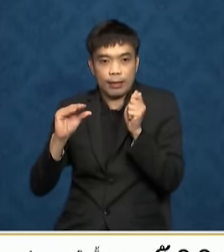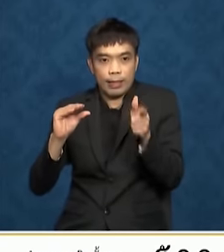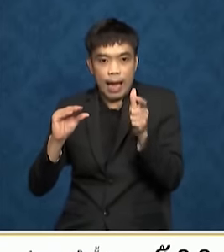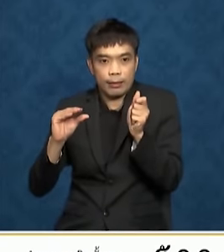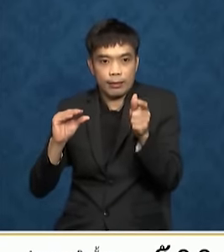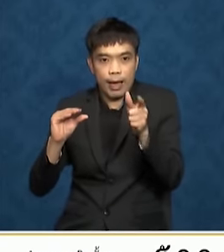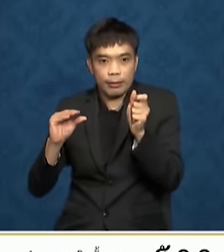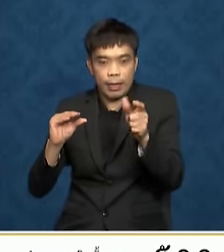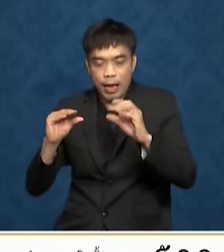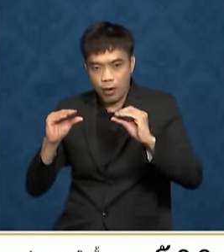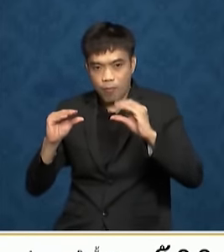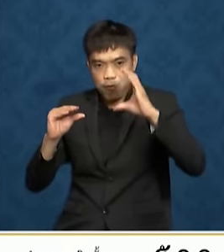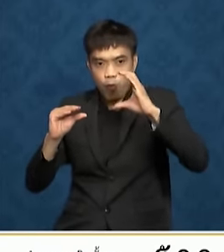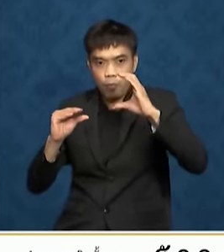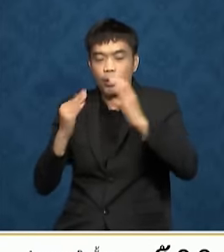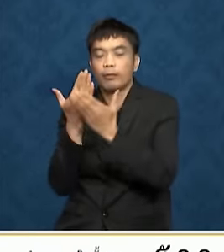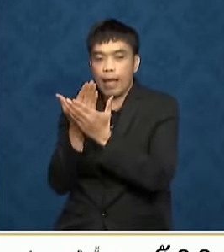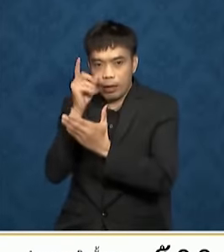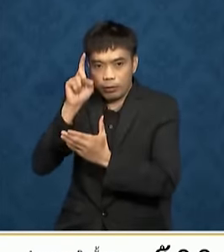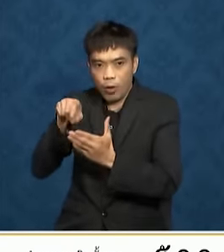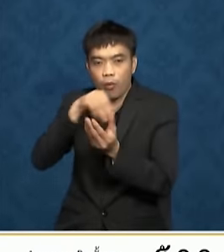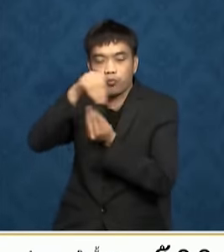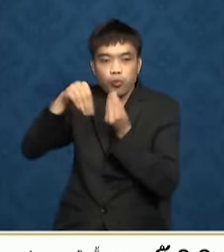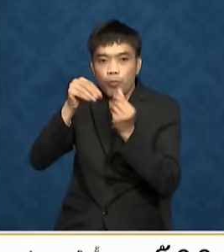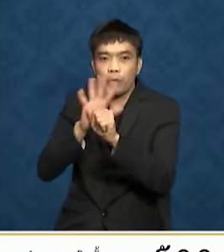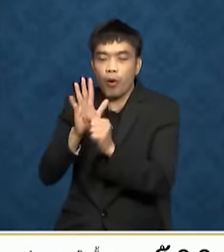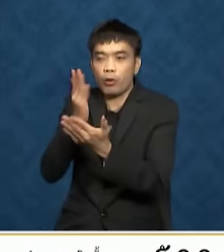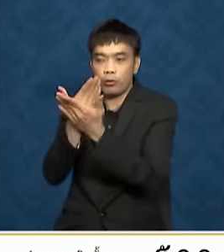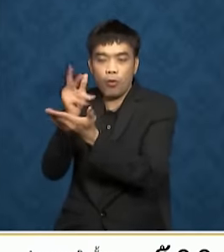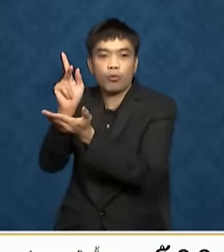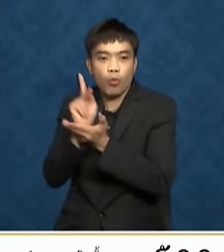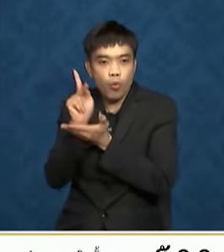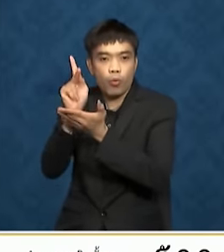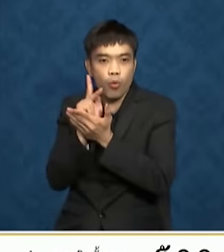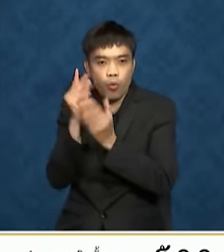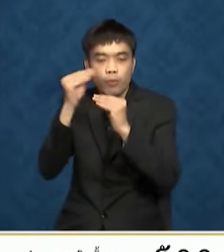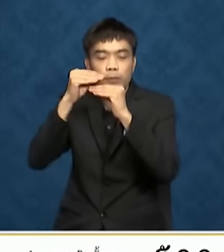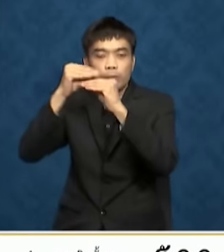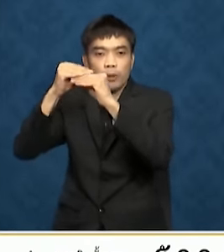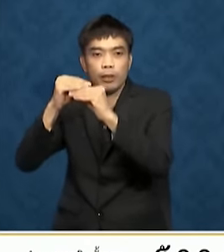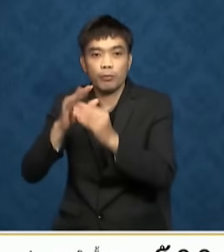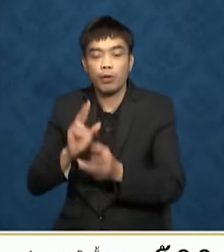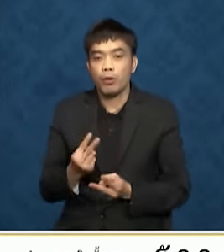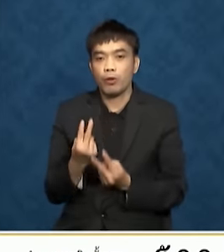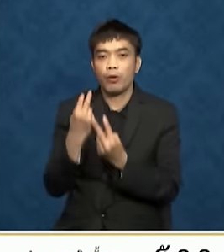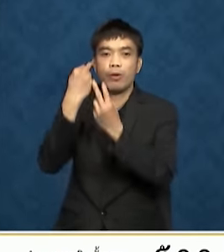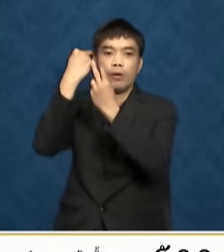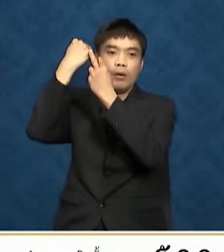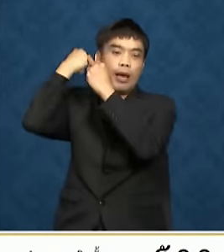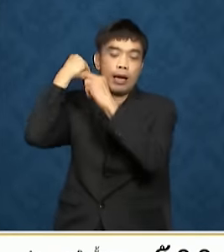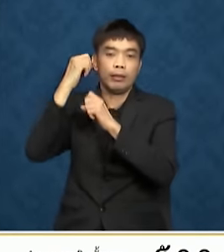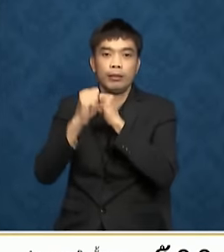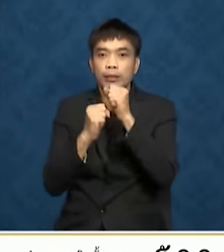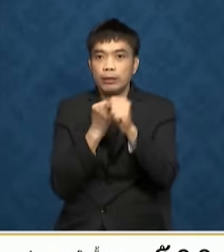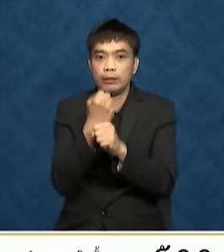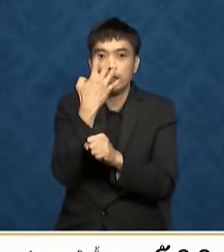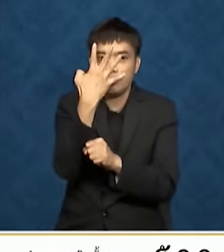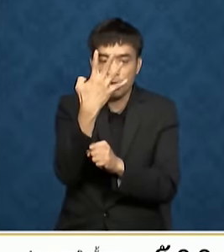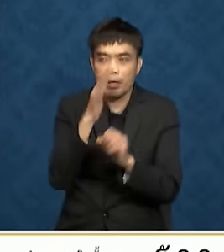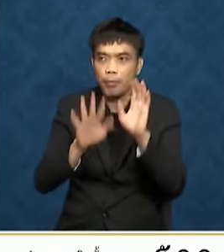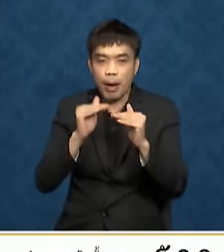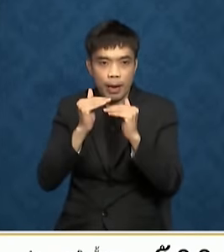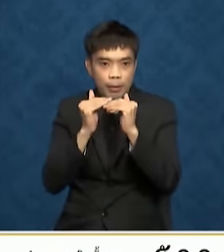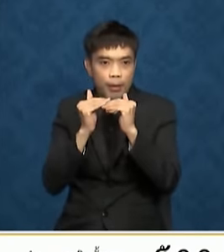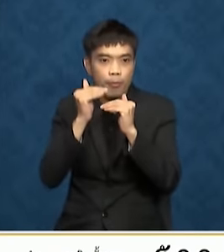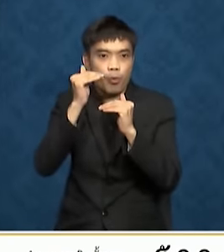อัตราการกู้สูงขึ้นเรื่อยๆรายได้ของรัฐย้อนหลังไป 4ปีท่านประธานจะเห็นครับโตอยู่แค่ 4.5%แต่